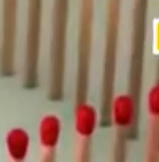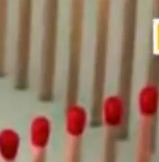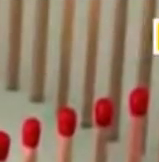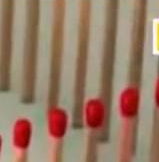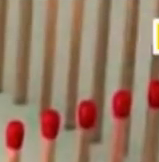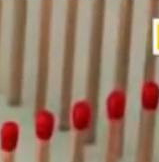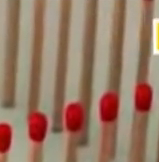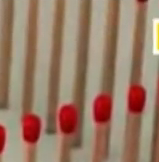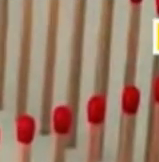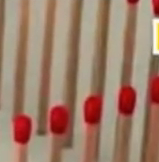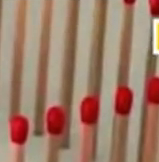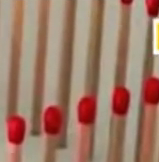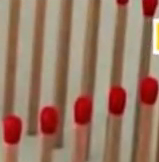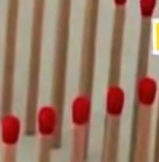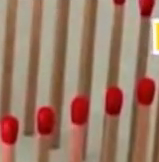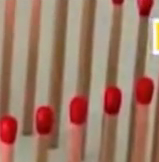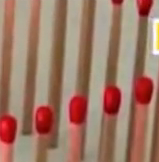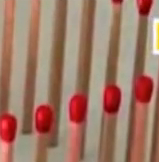ସଂକ୍ରମଣ ସେଇଠି ଅଟକିଗଲା।